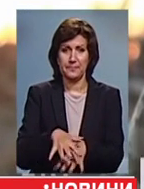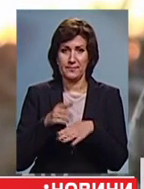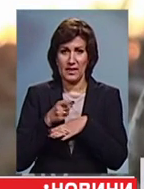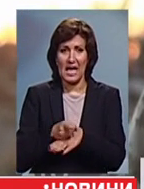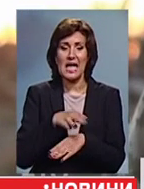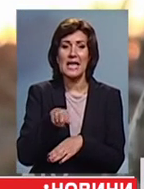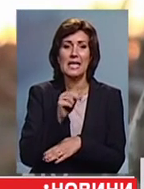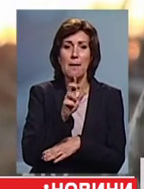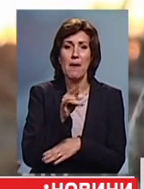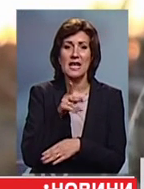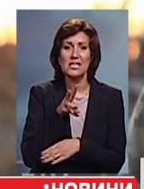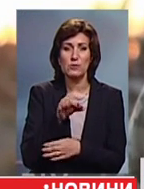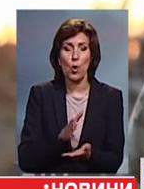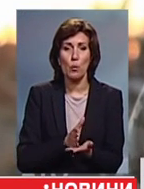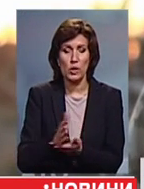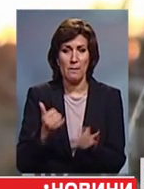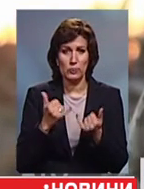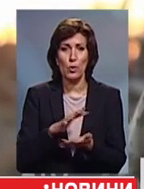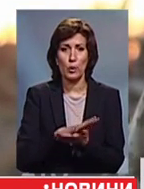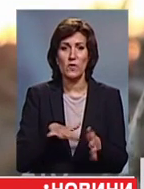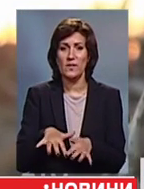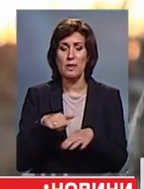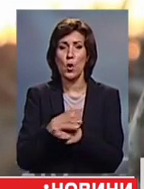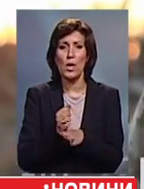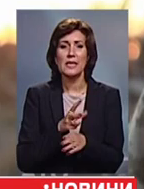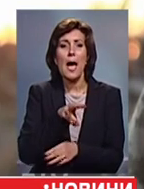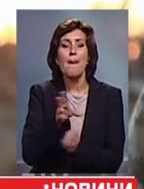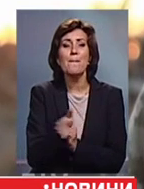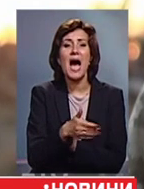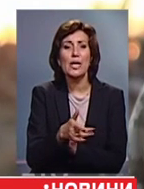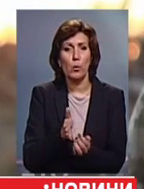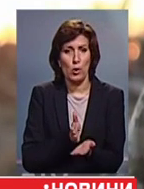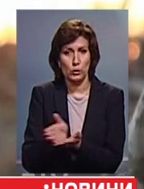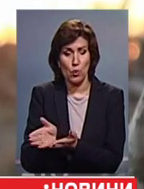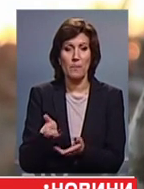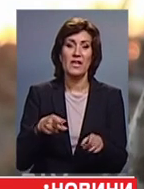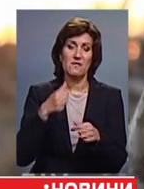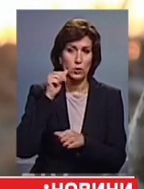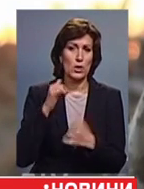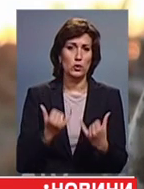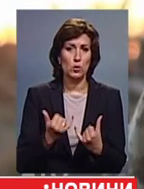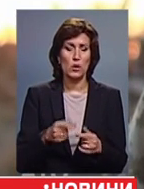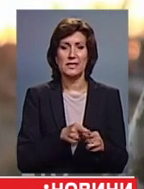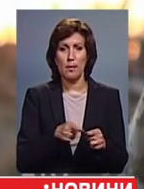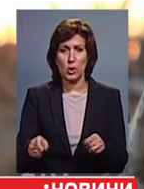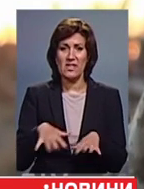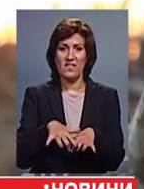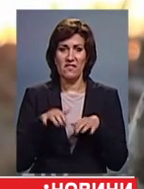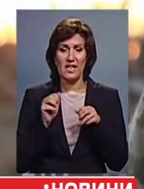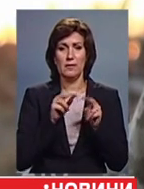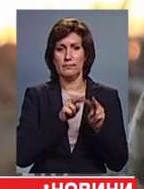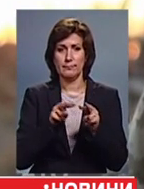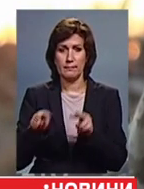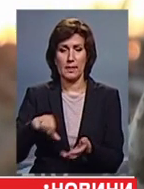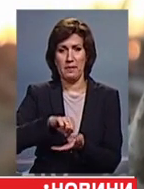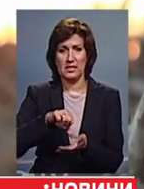танків на Дебальцевському напрямку сьогодні продовжиться відведення озброєння на Маріупольському. Як вчора, так і сьогодні за процесом відведення